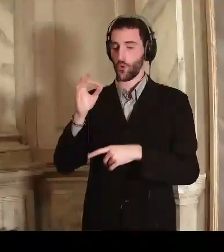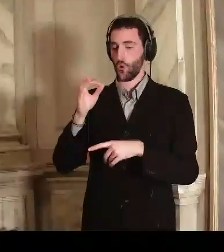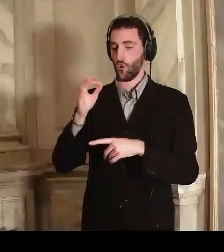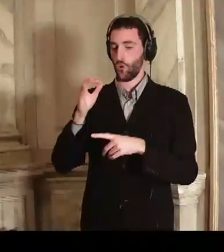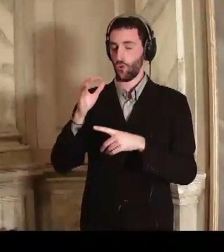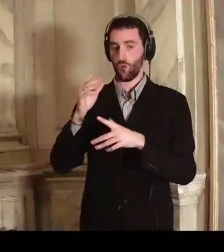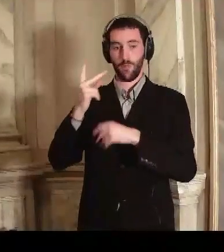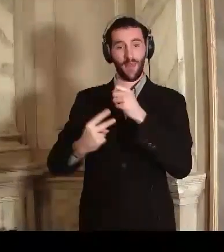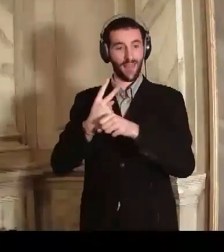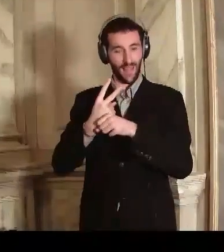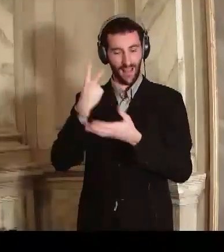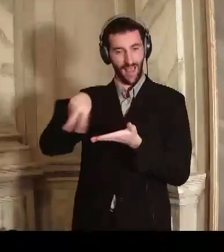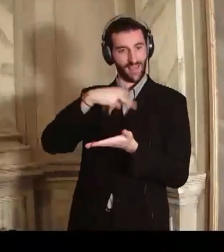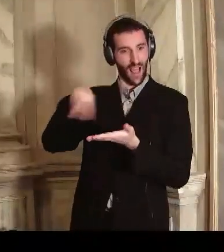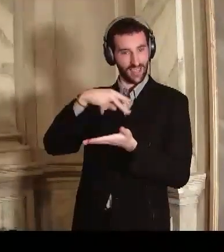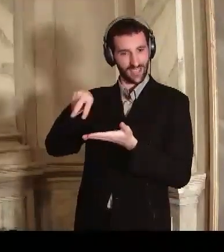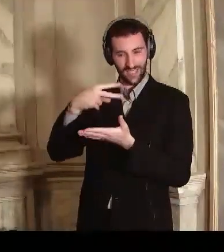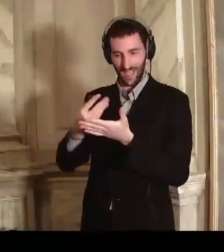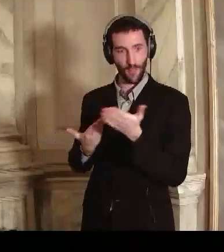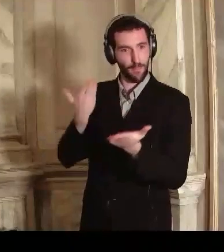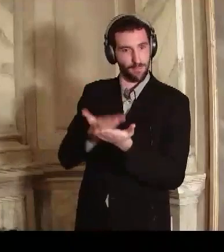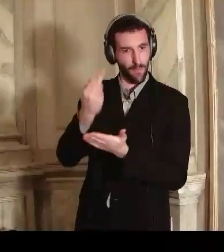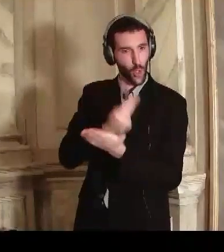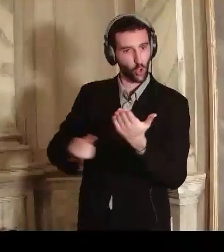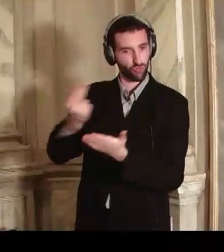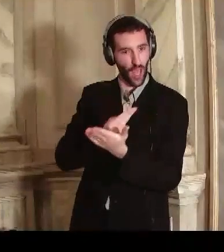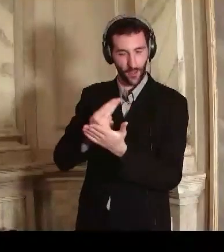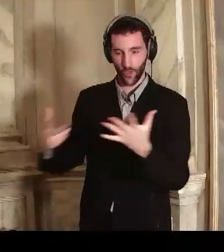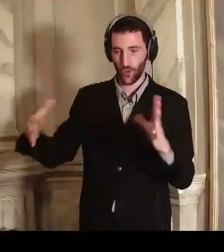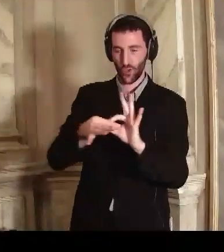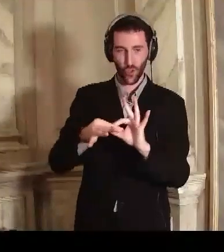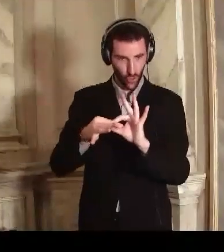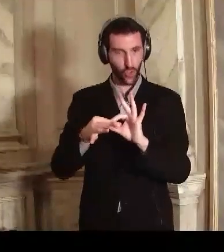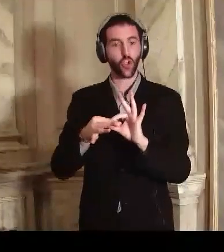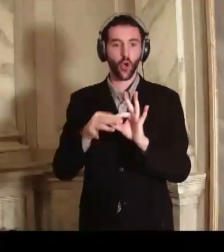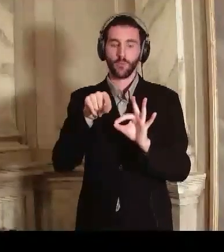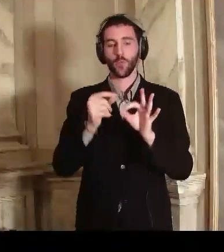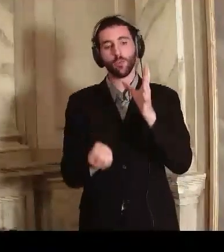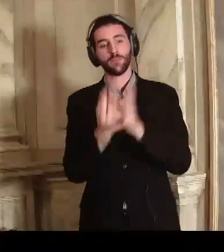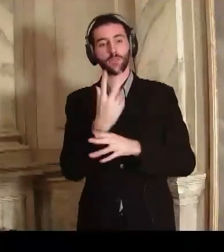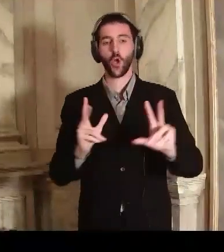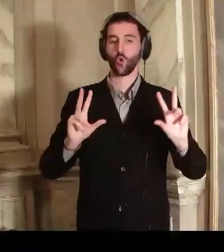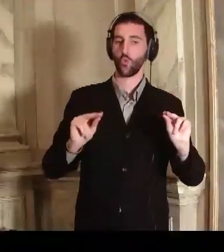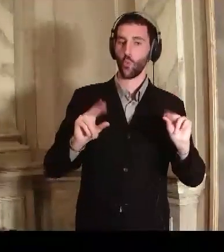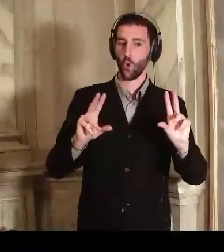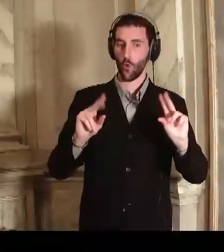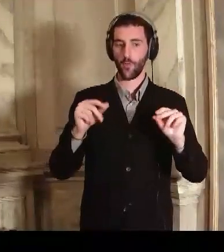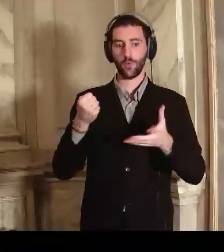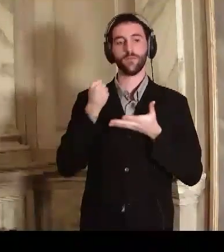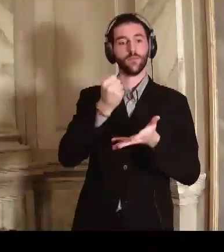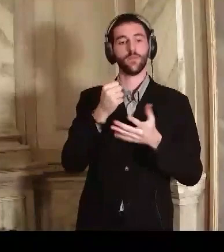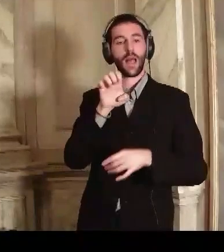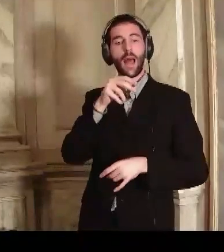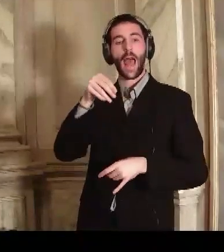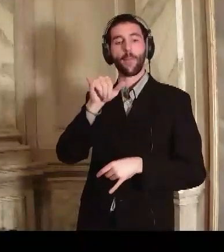the Nature of Rabbits, che è un tour de force collaborativo. Il team di Pontus include il regista animazione vincitore di un Emmy Jason